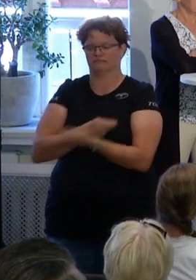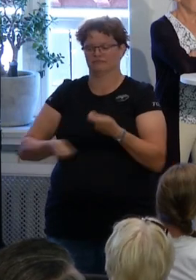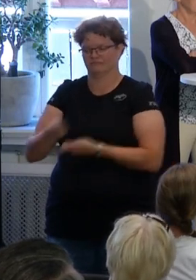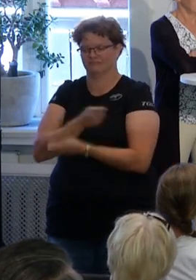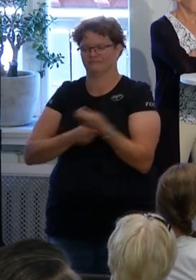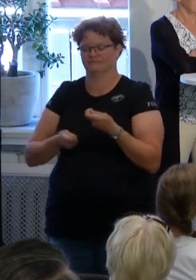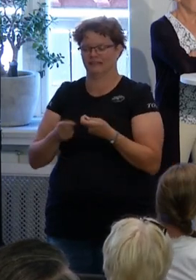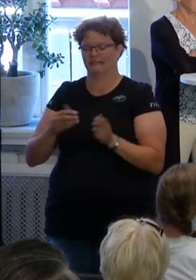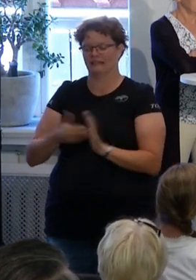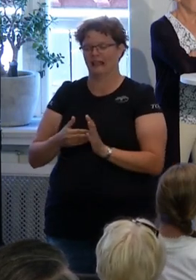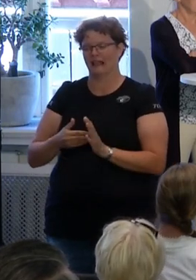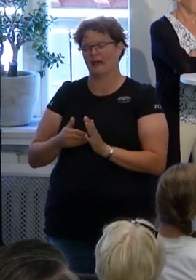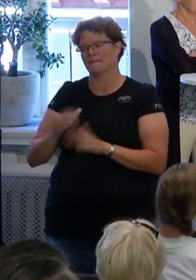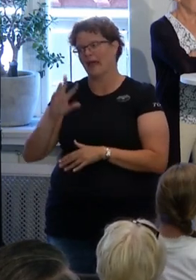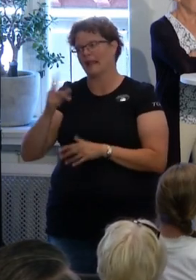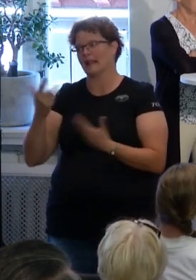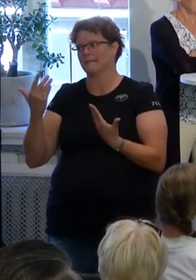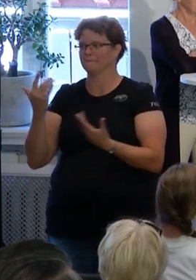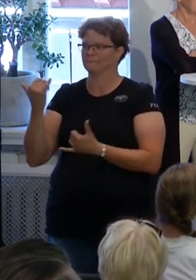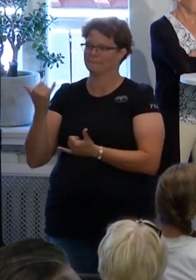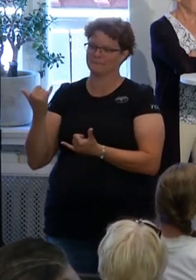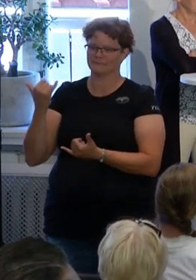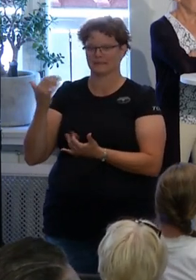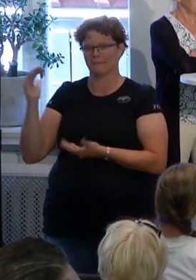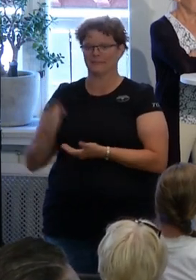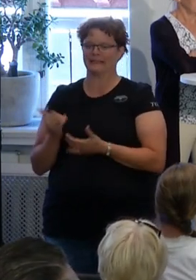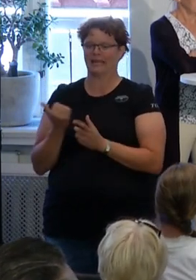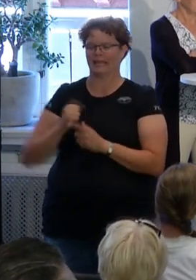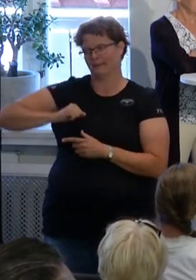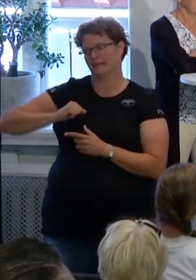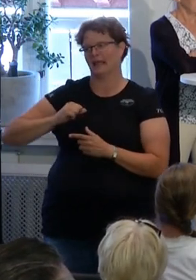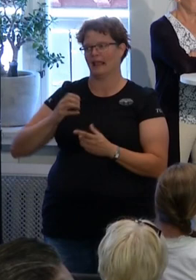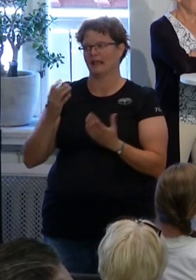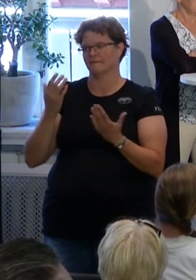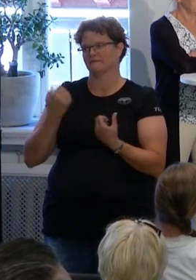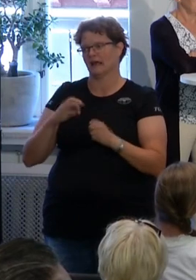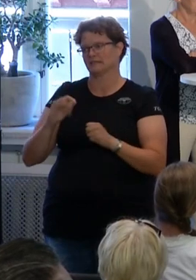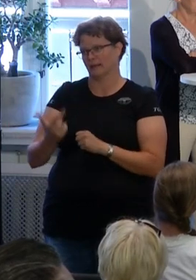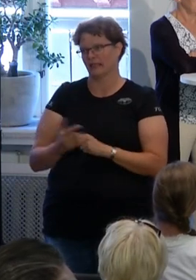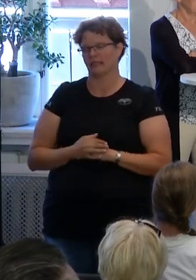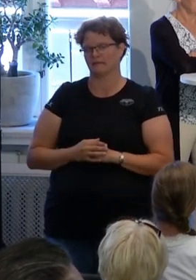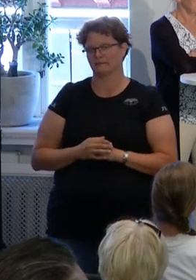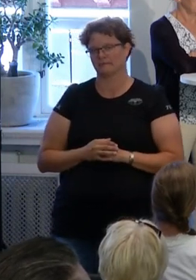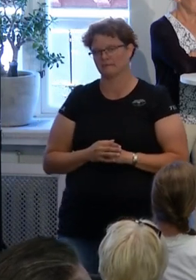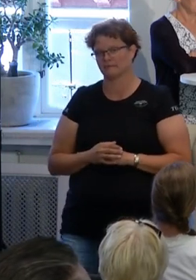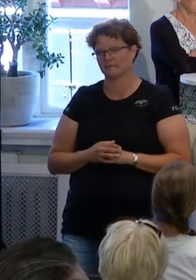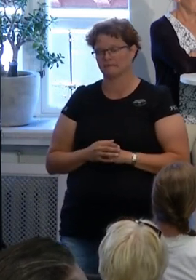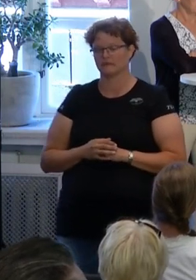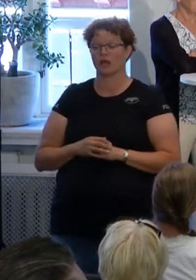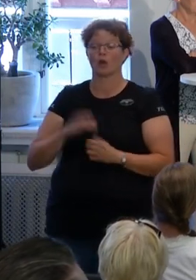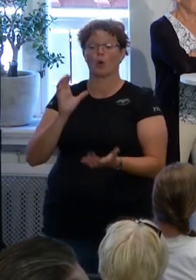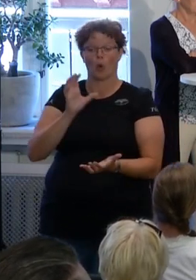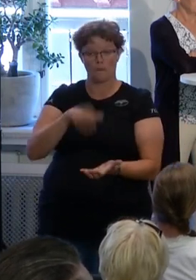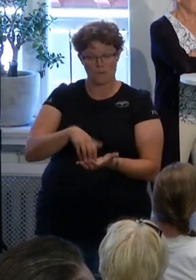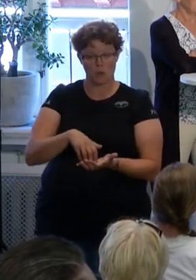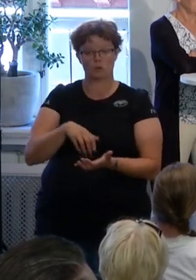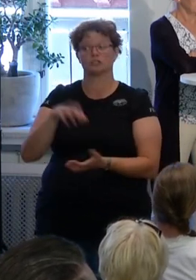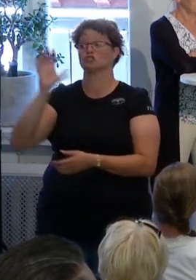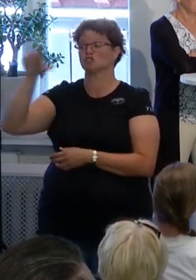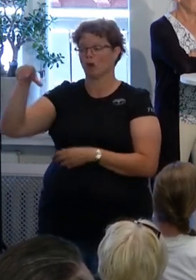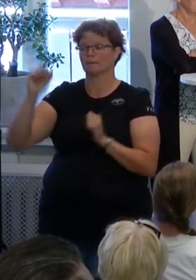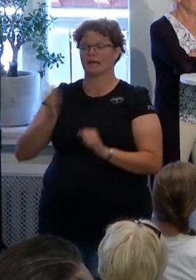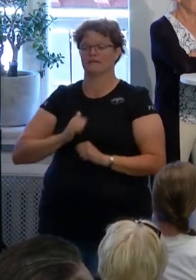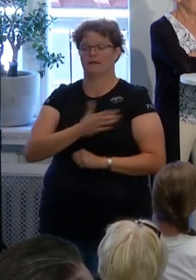till mer eller mindre ljusskygg verksamhet. Så att jag skulle nog säga att den här, att verkligen från kommun och stat använda alla